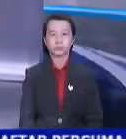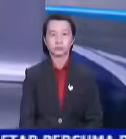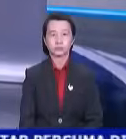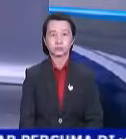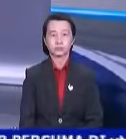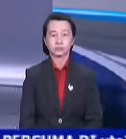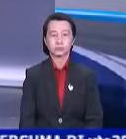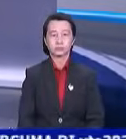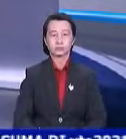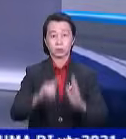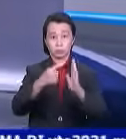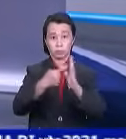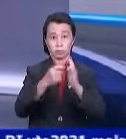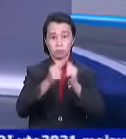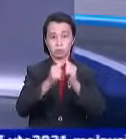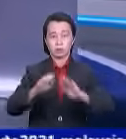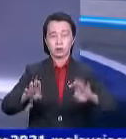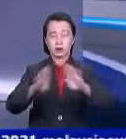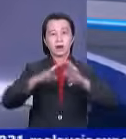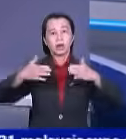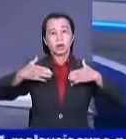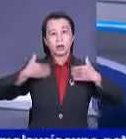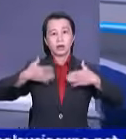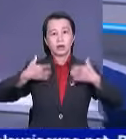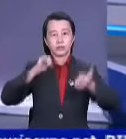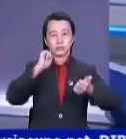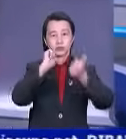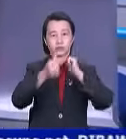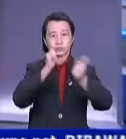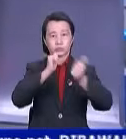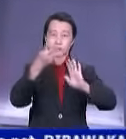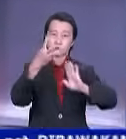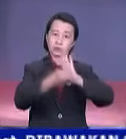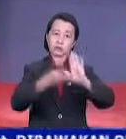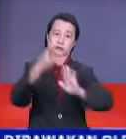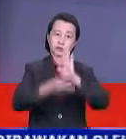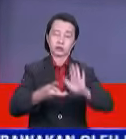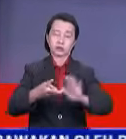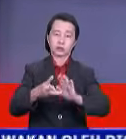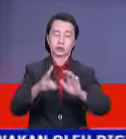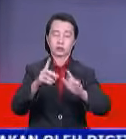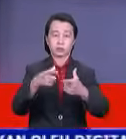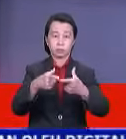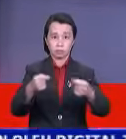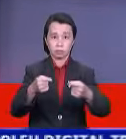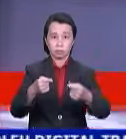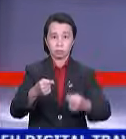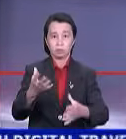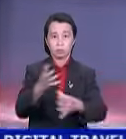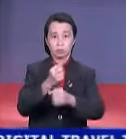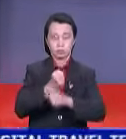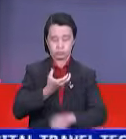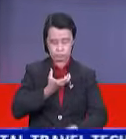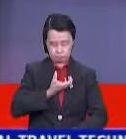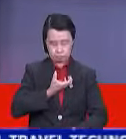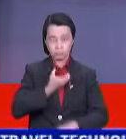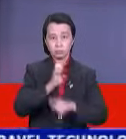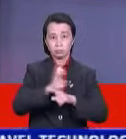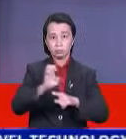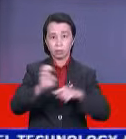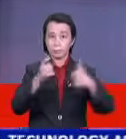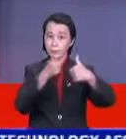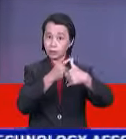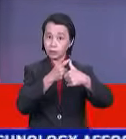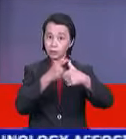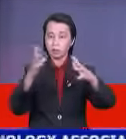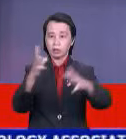begitu melesat dengan berita gembira di tukang paralympic Tokyo 2020 kilauan singa emas pertama